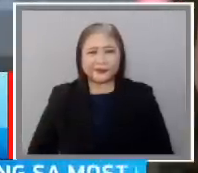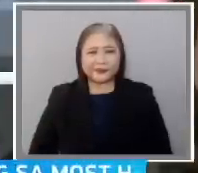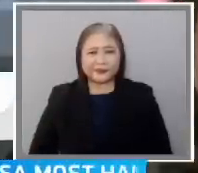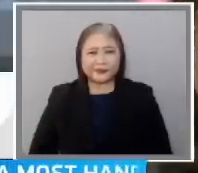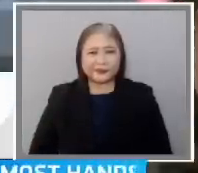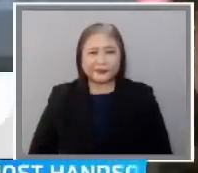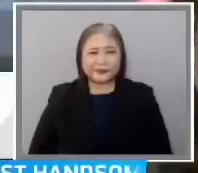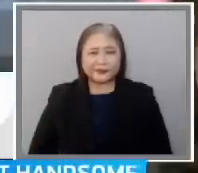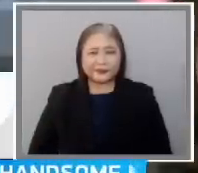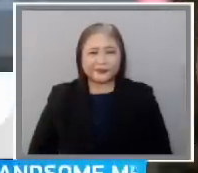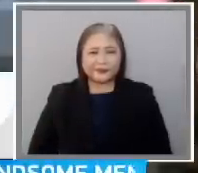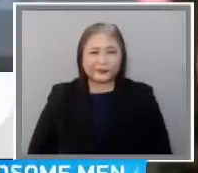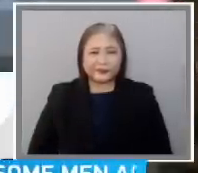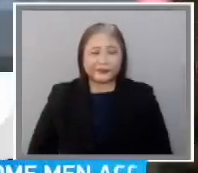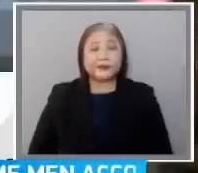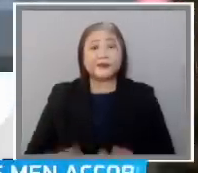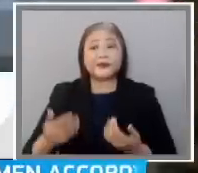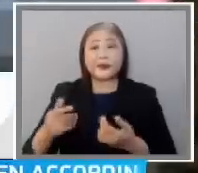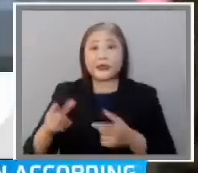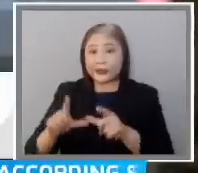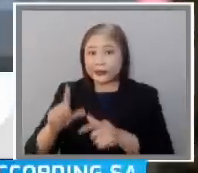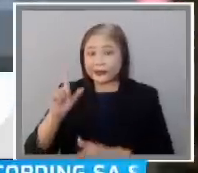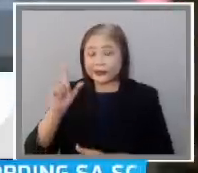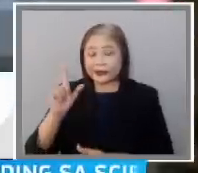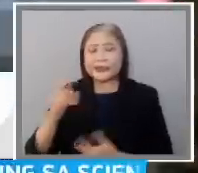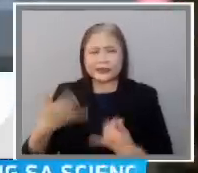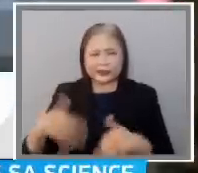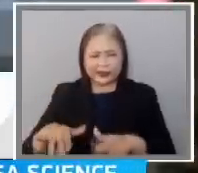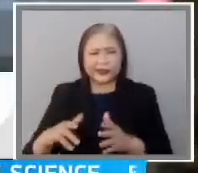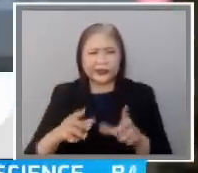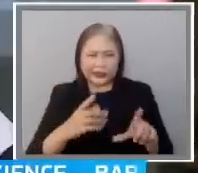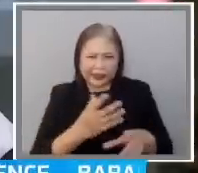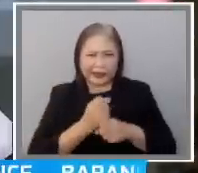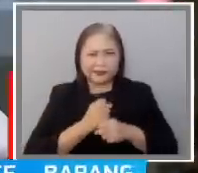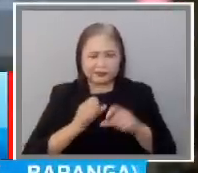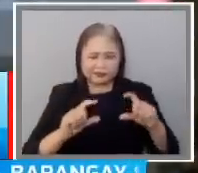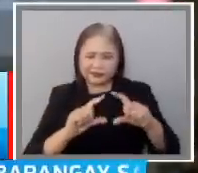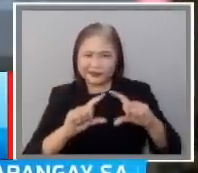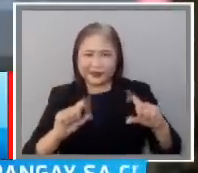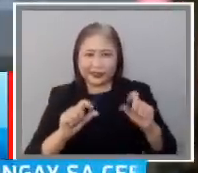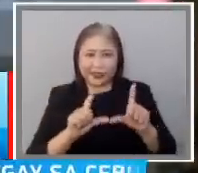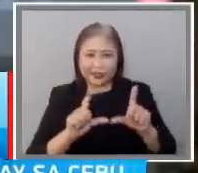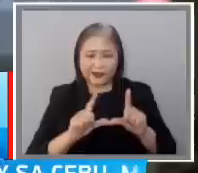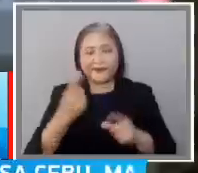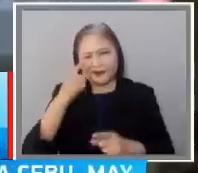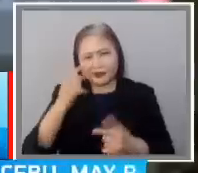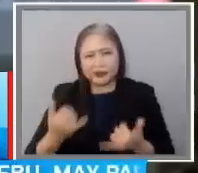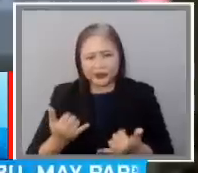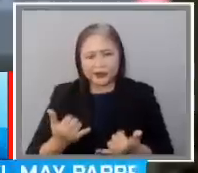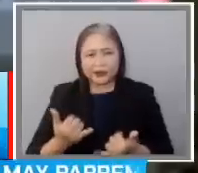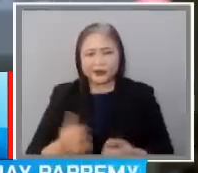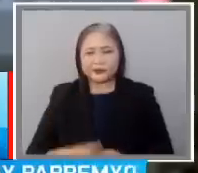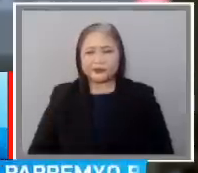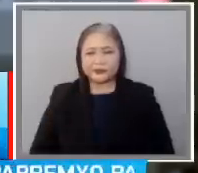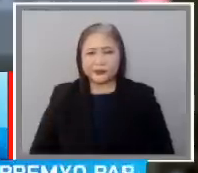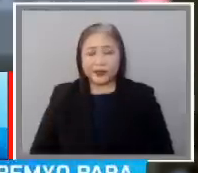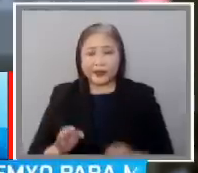So the licenses will still be confiscated by the law enforcers for now. Pagka meron na po tayong